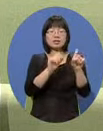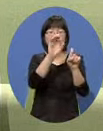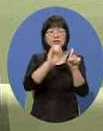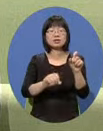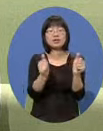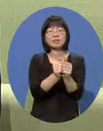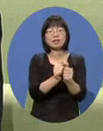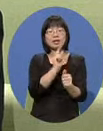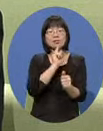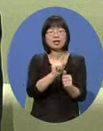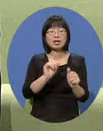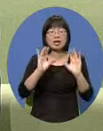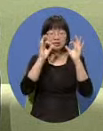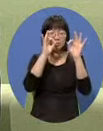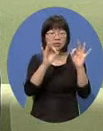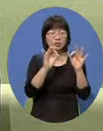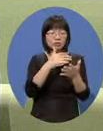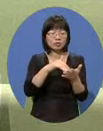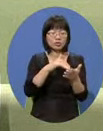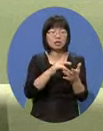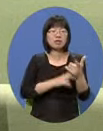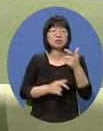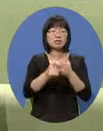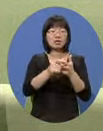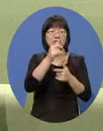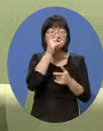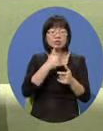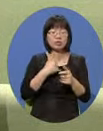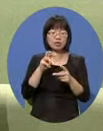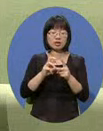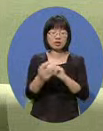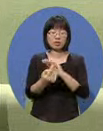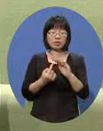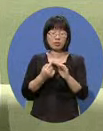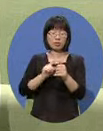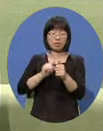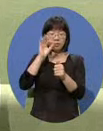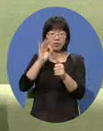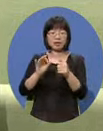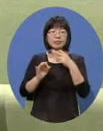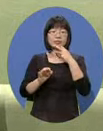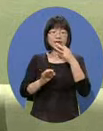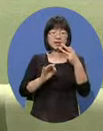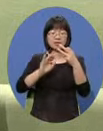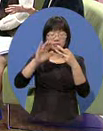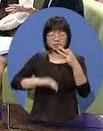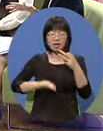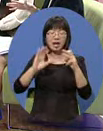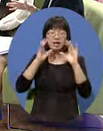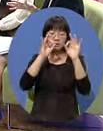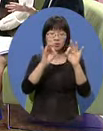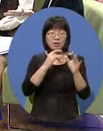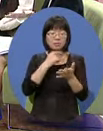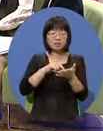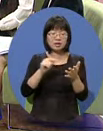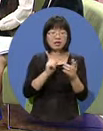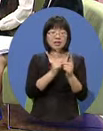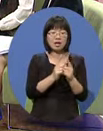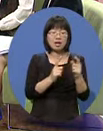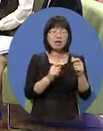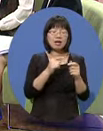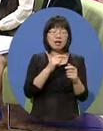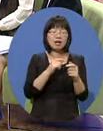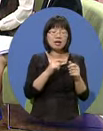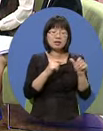근데 어린아이들은 사실 그 통계가 조금 더 해서 저희 센터온 아이들 대상으로 13세 미만 애들을 봤더니 피해 아이 5명 중에